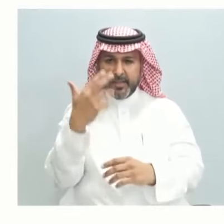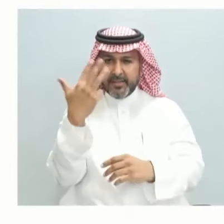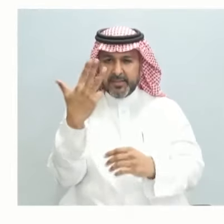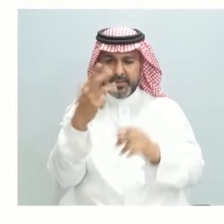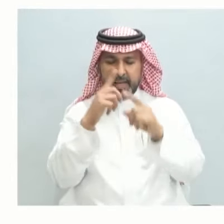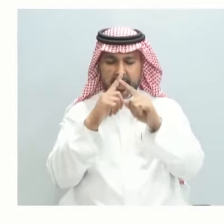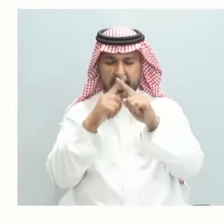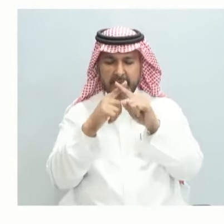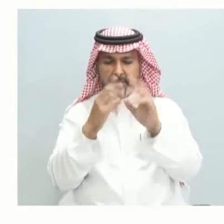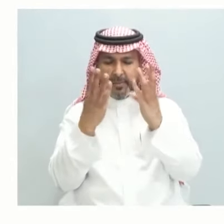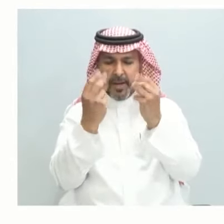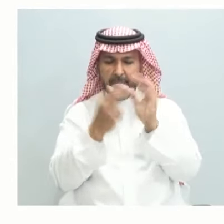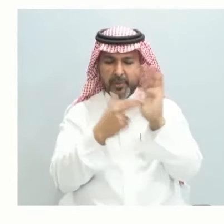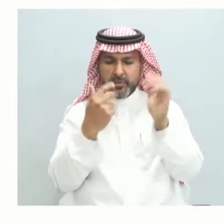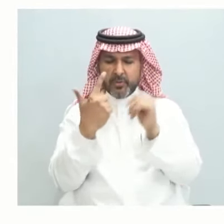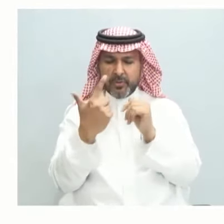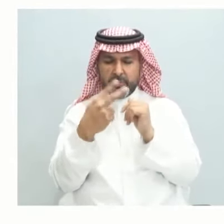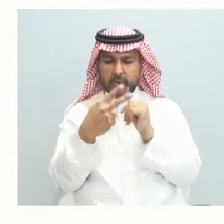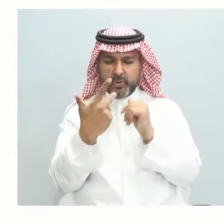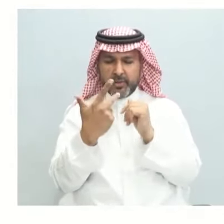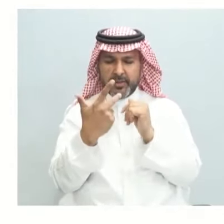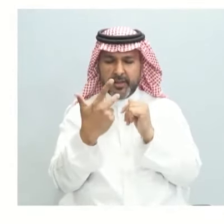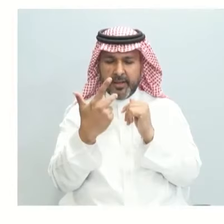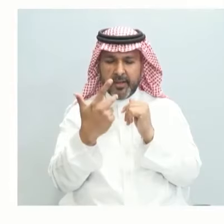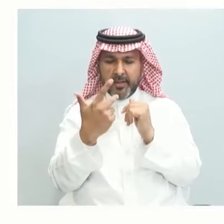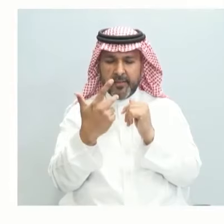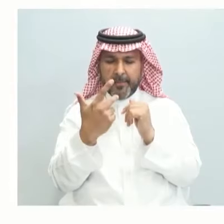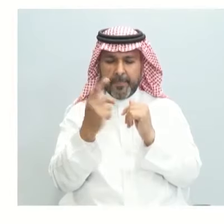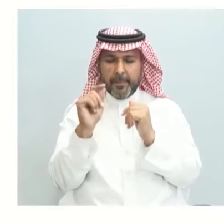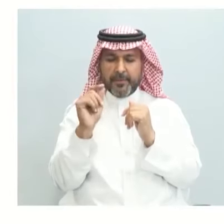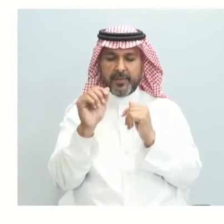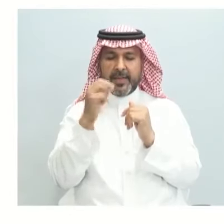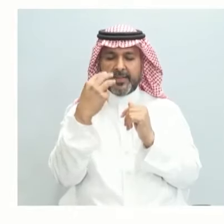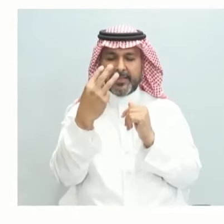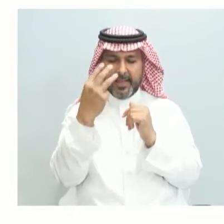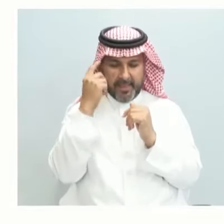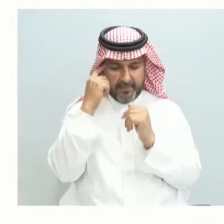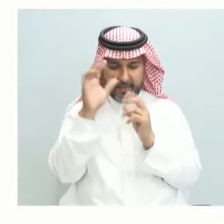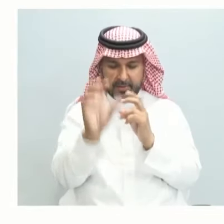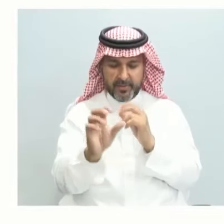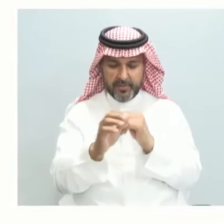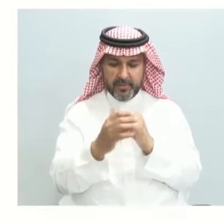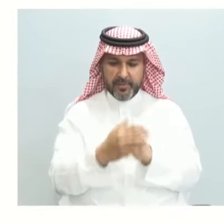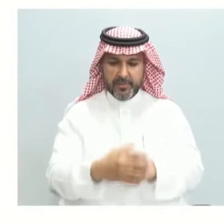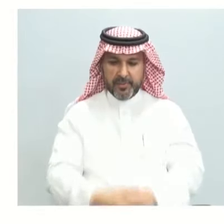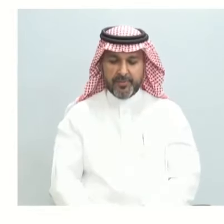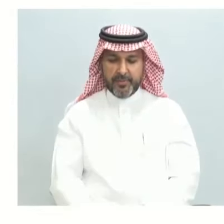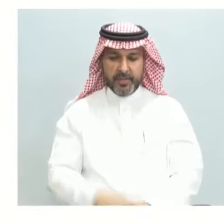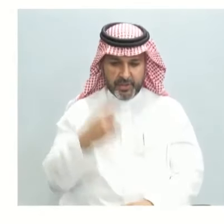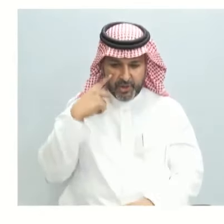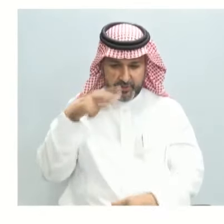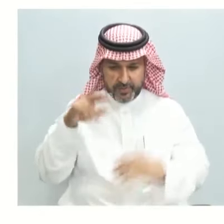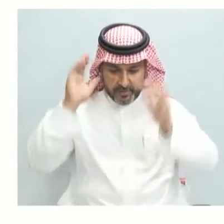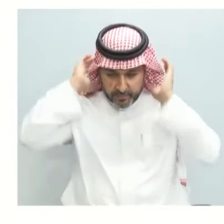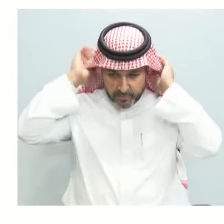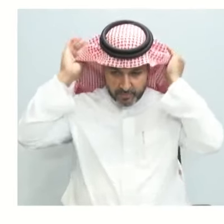المشترك الاكبر مثال اخر حتى تتضح لنا الصوره استعمل خاصيه التوزيع